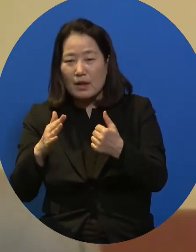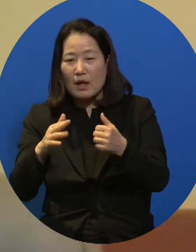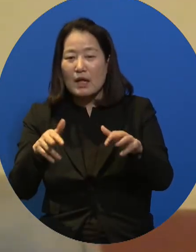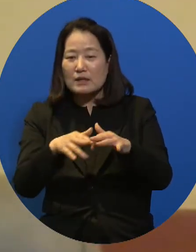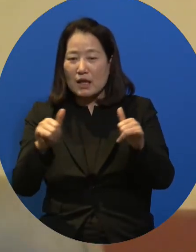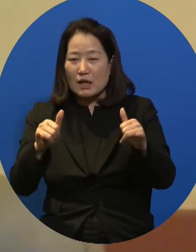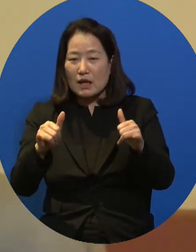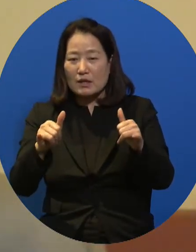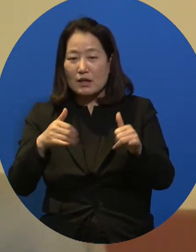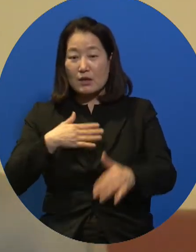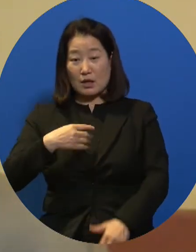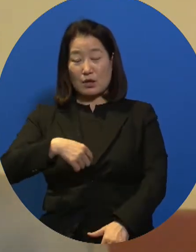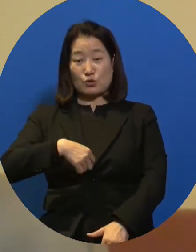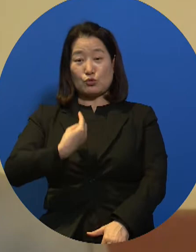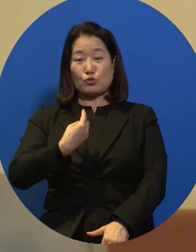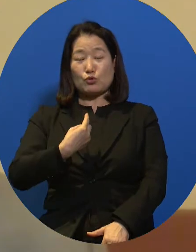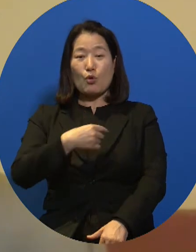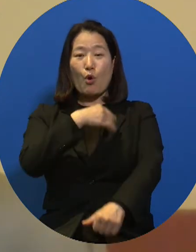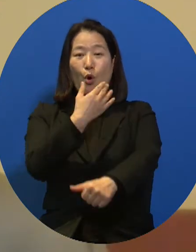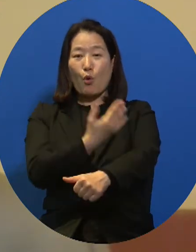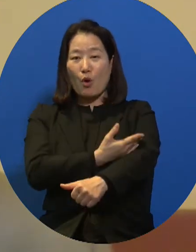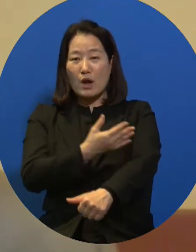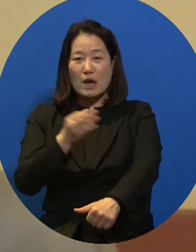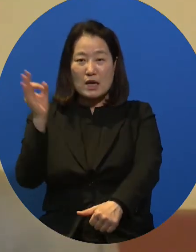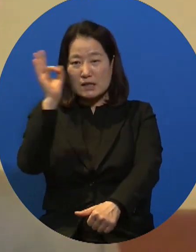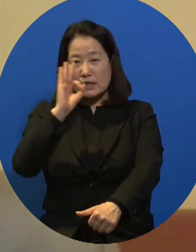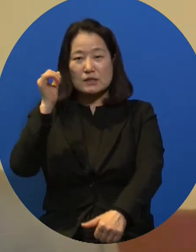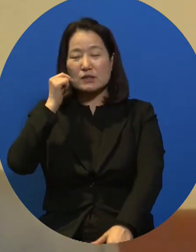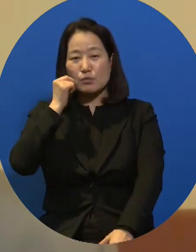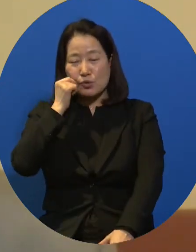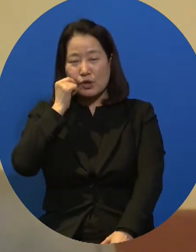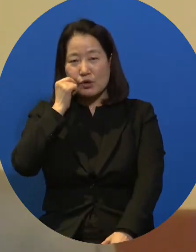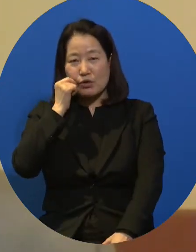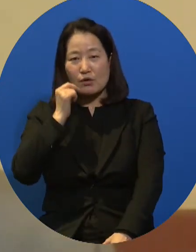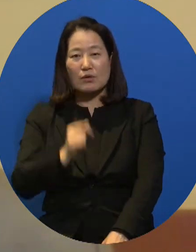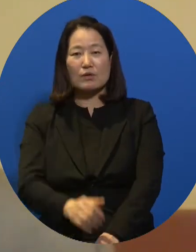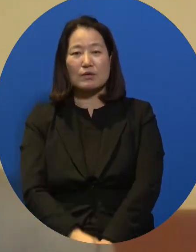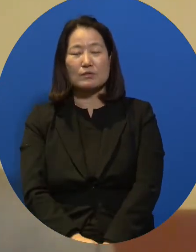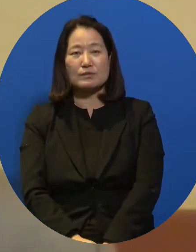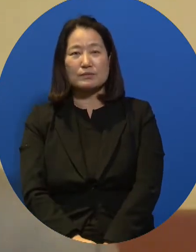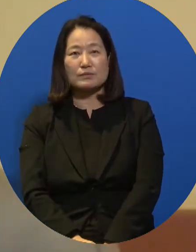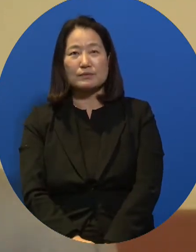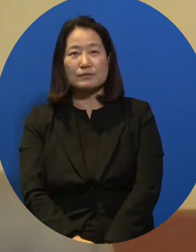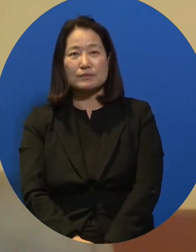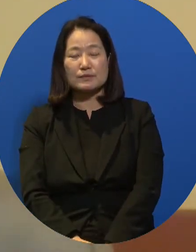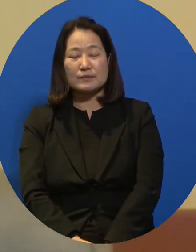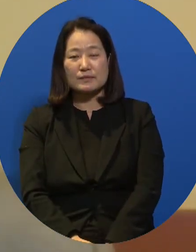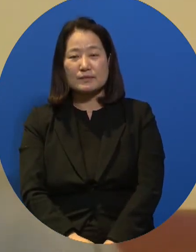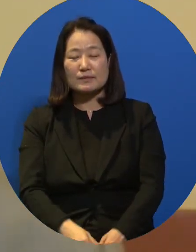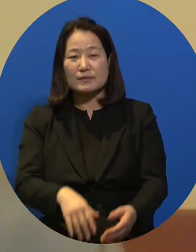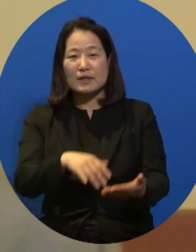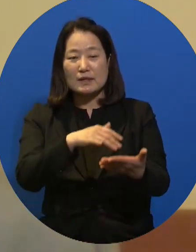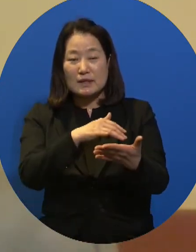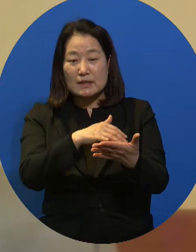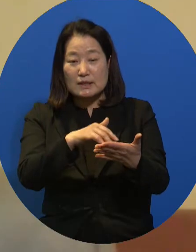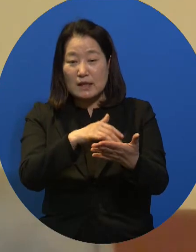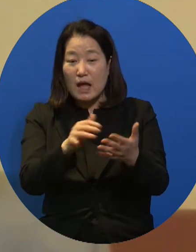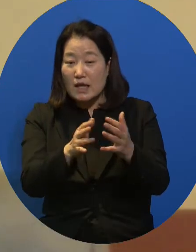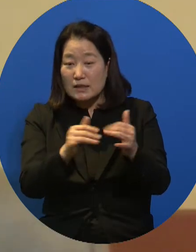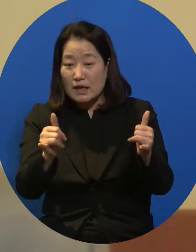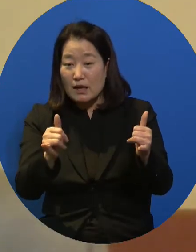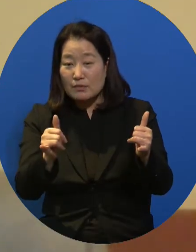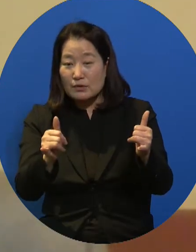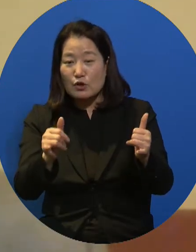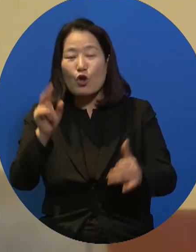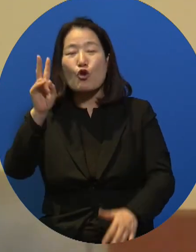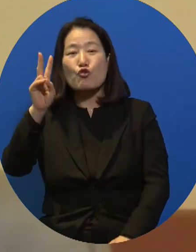권리와 자유를 누릴 수 없는 상황입니다. 그런데 이러한 수치는 CRPD를 비준한 이후에도